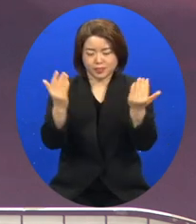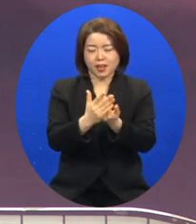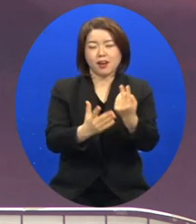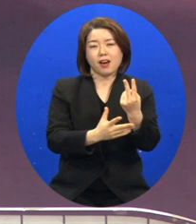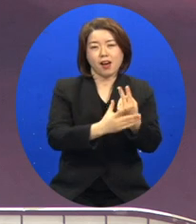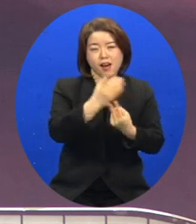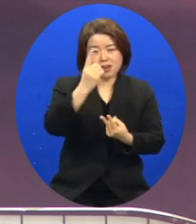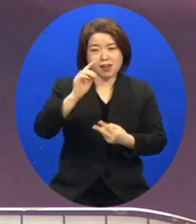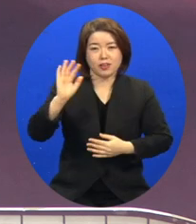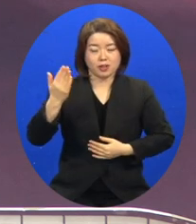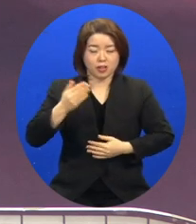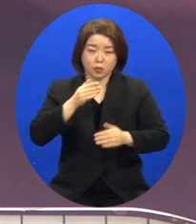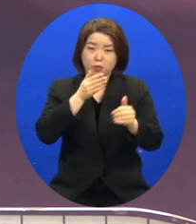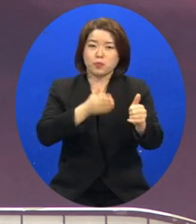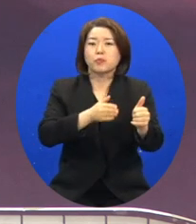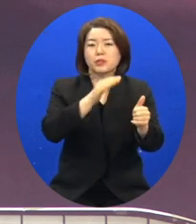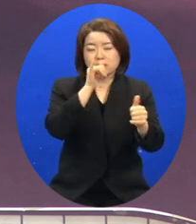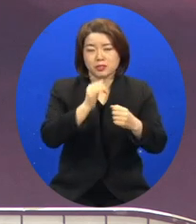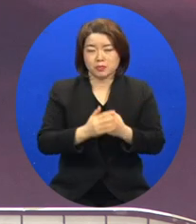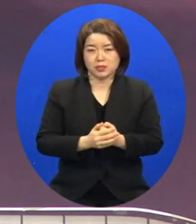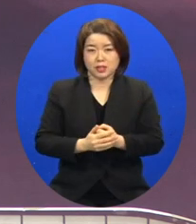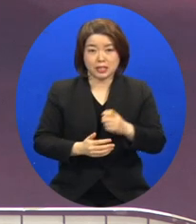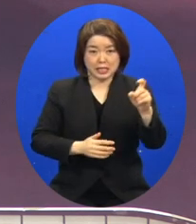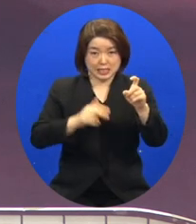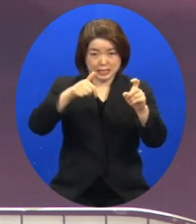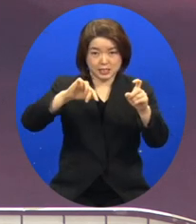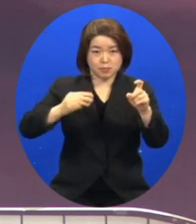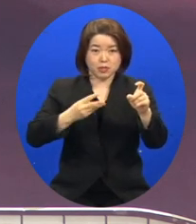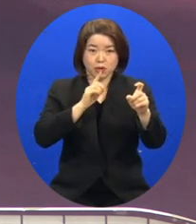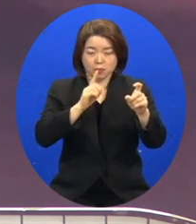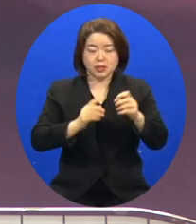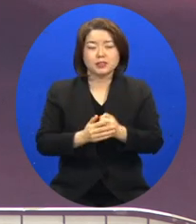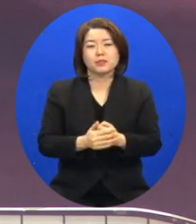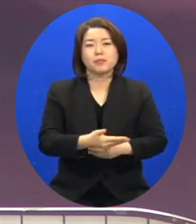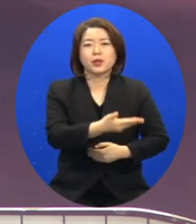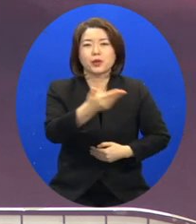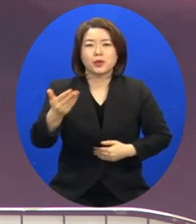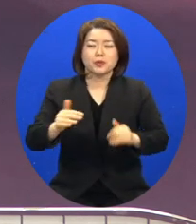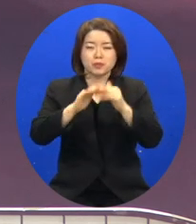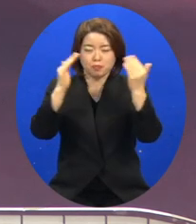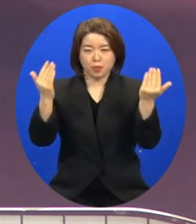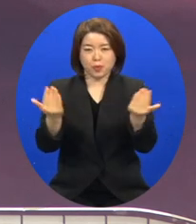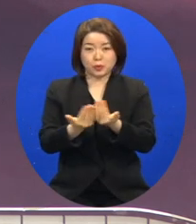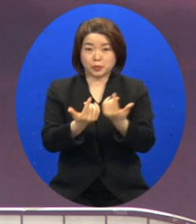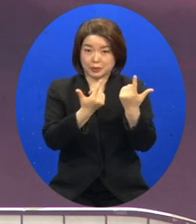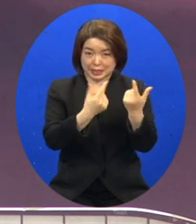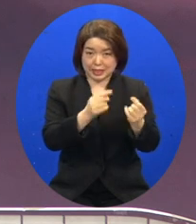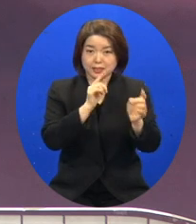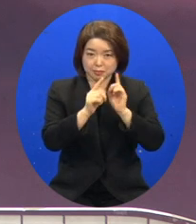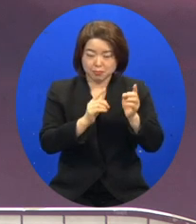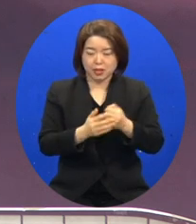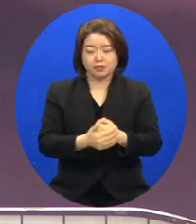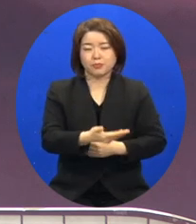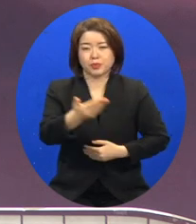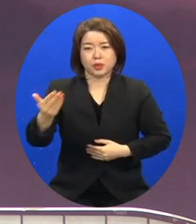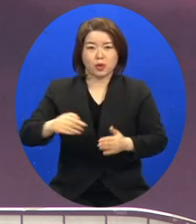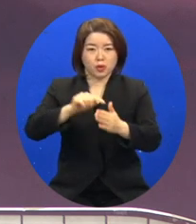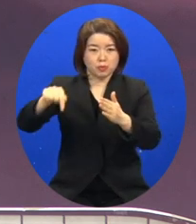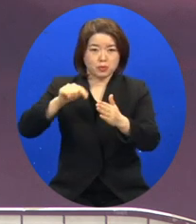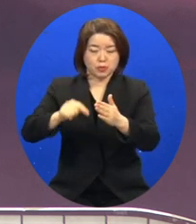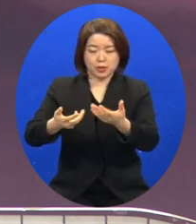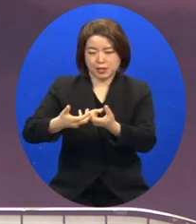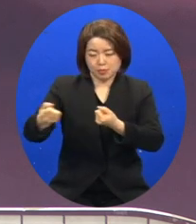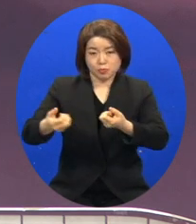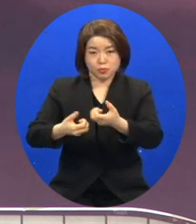그렇게 권합니다 10절 말씀에 보면 여러분은 모두 같은 말을 하며 여러분 가운데에 분열이 없도록